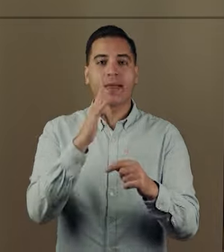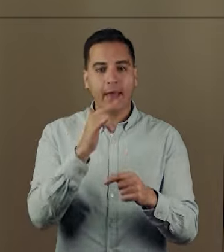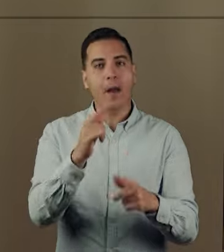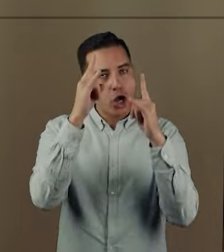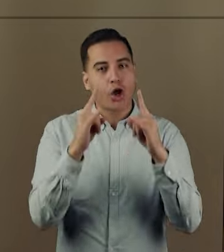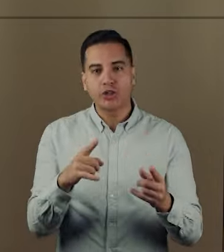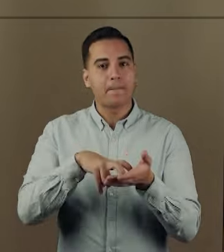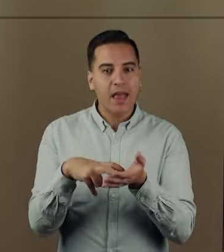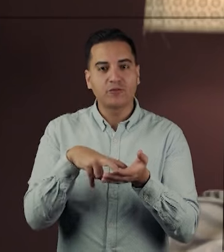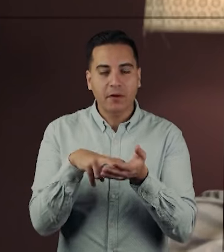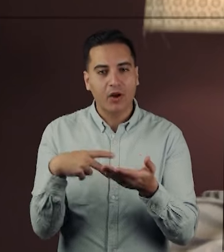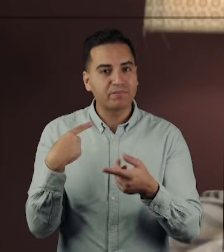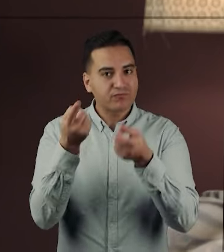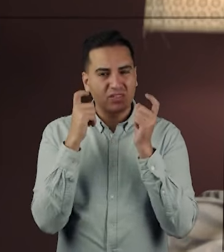السليم؟